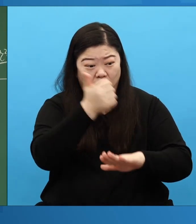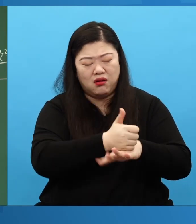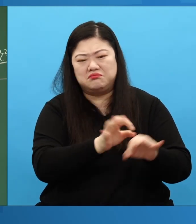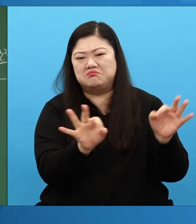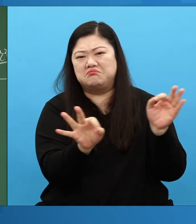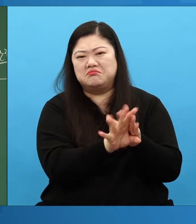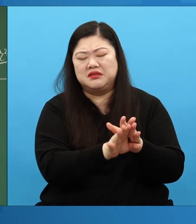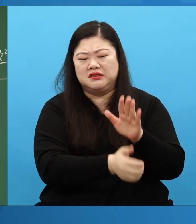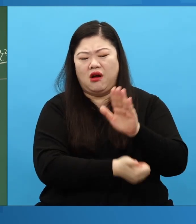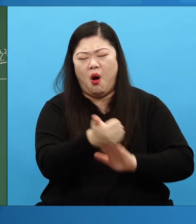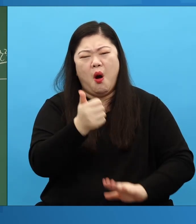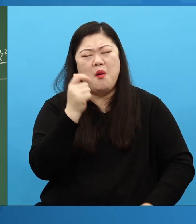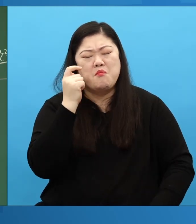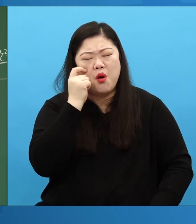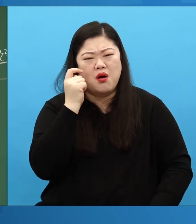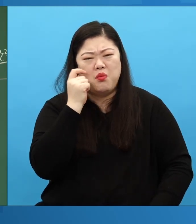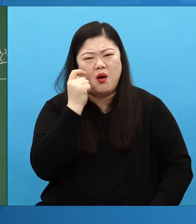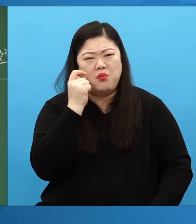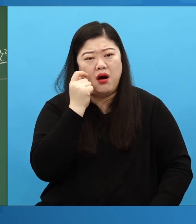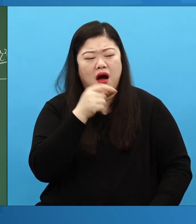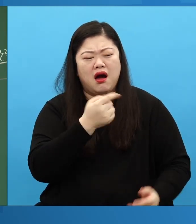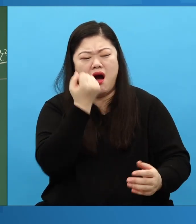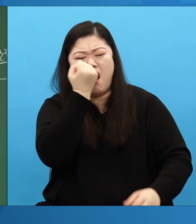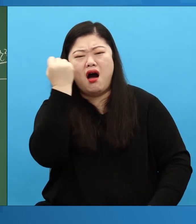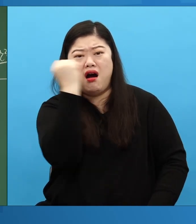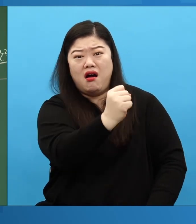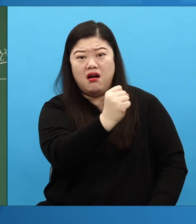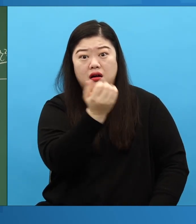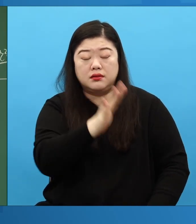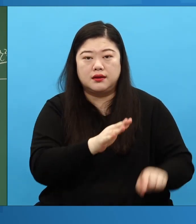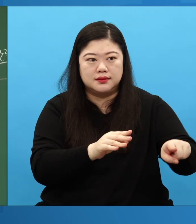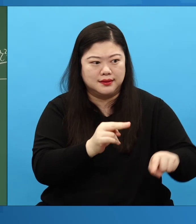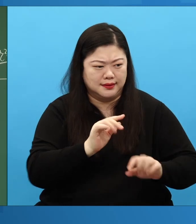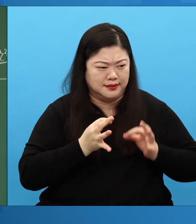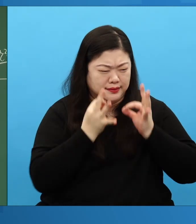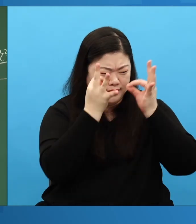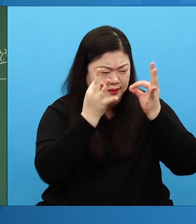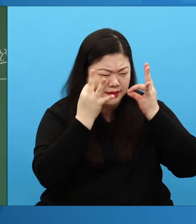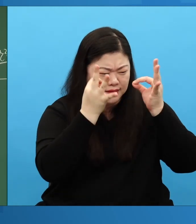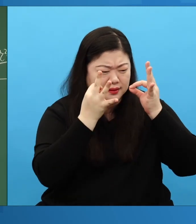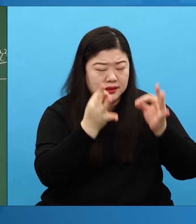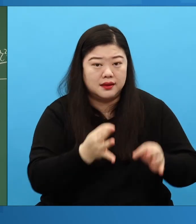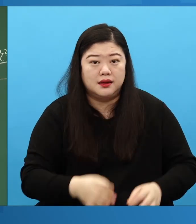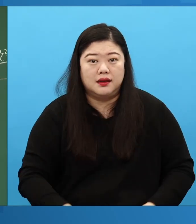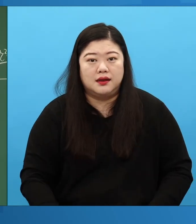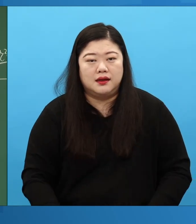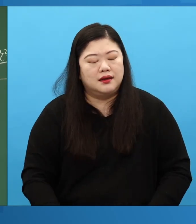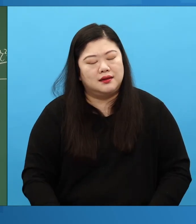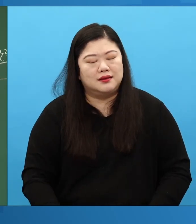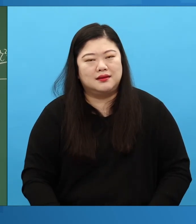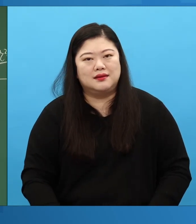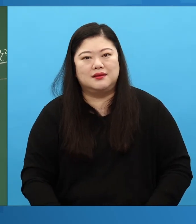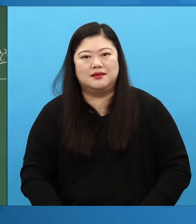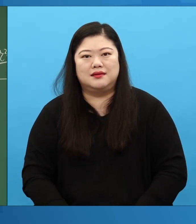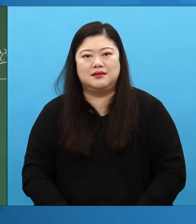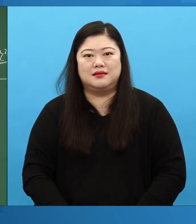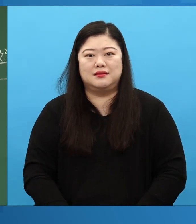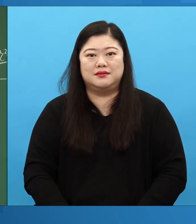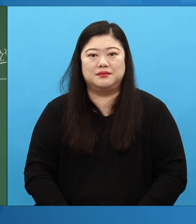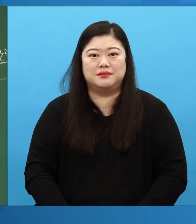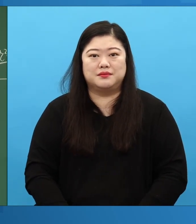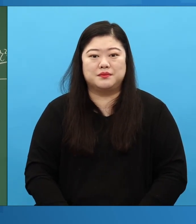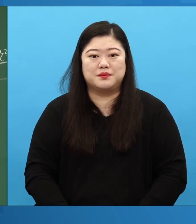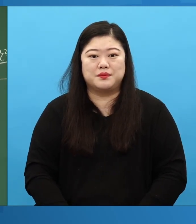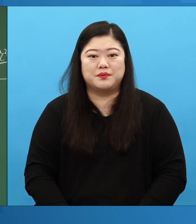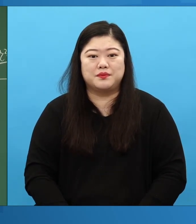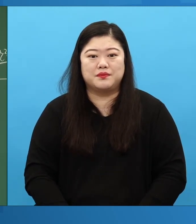말해주기 work. 힘들다니까. And it's very difficult for me to tell them that. 특히 뭐 사업하는 사람 자기 사업 자기가 하는데 내가 뭘 하겠어요. Especially those who are running businesses, they're running their own business. So what 내가